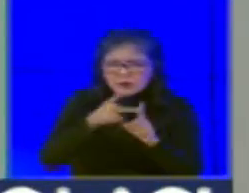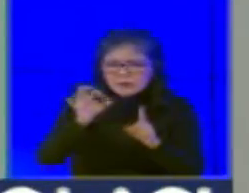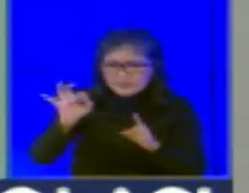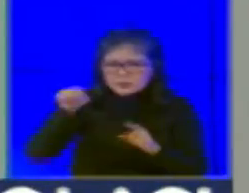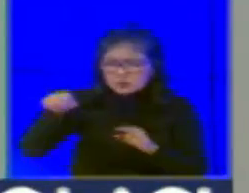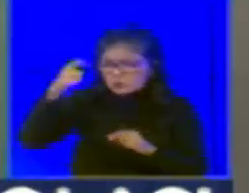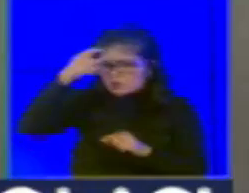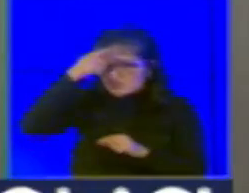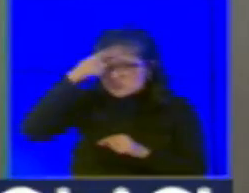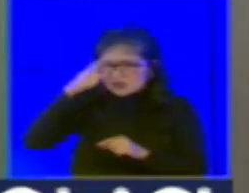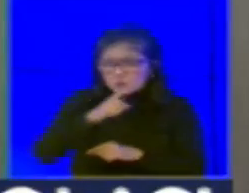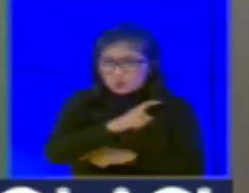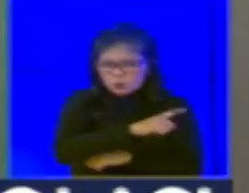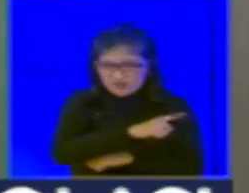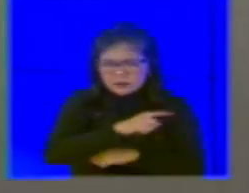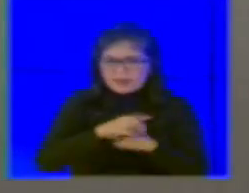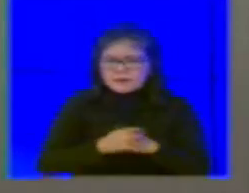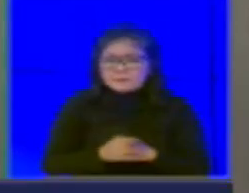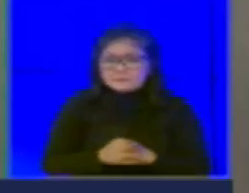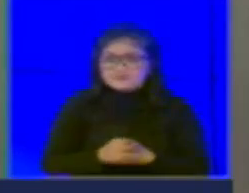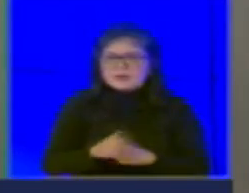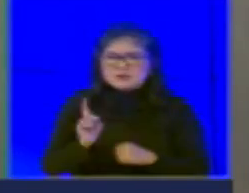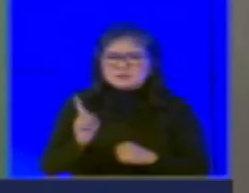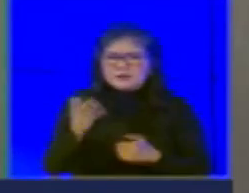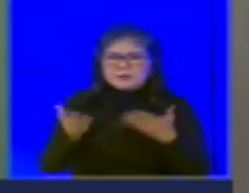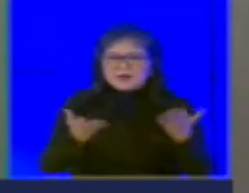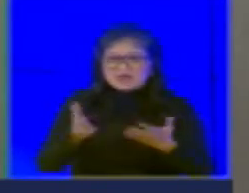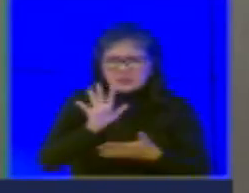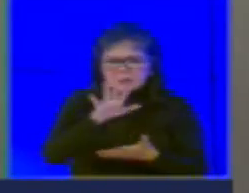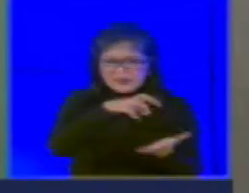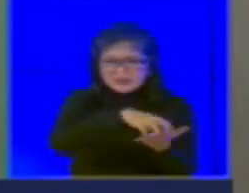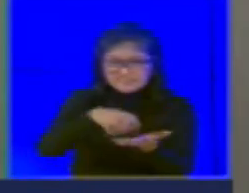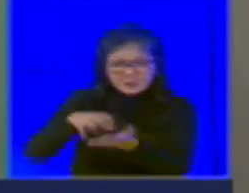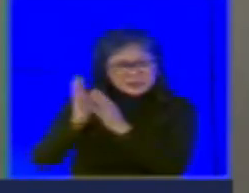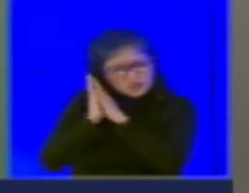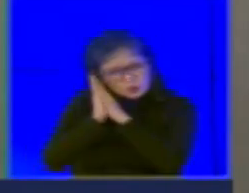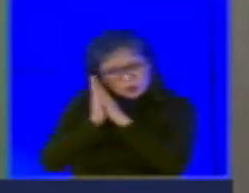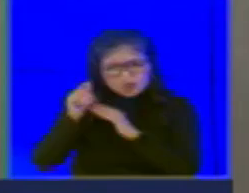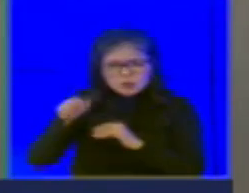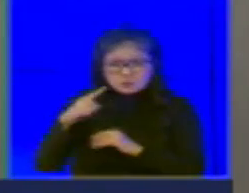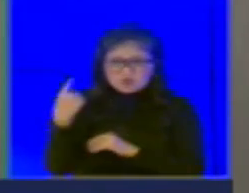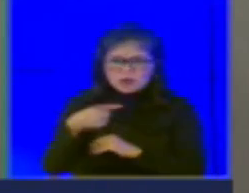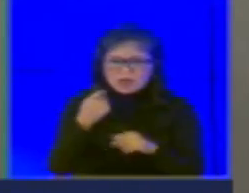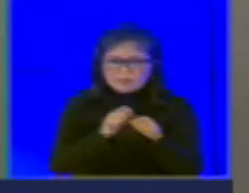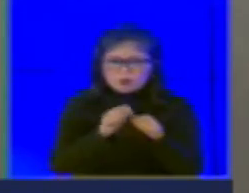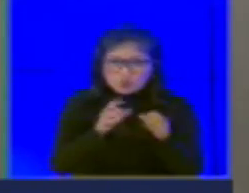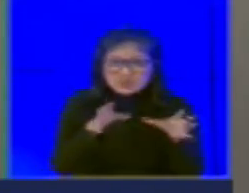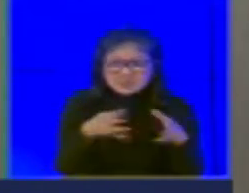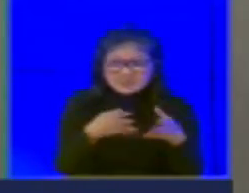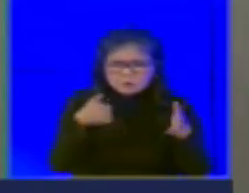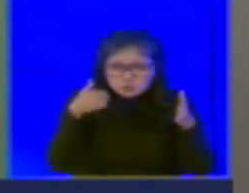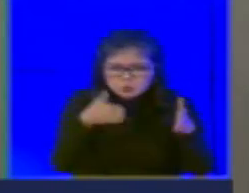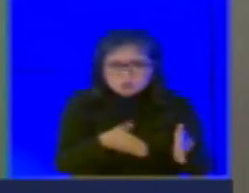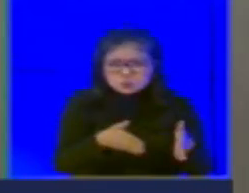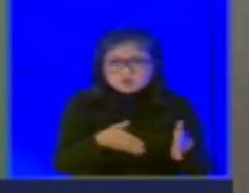suspek. Dengan kapasitas 5 tempat tidur, kemudian juga kami sudah membuat tim Satgas dari